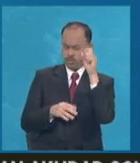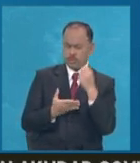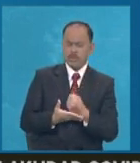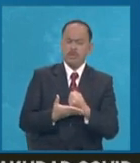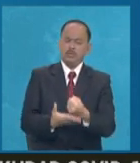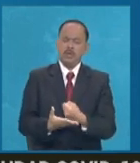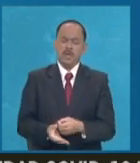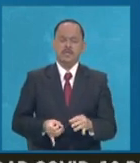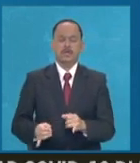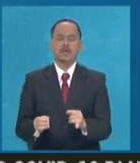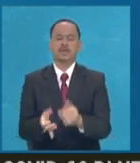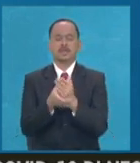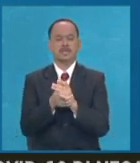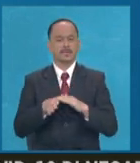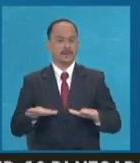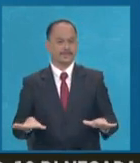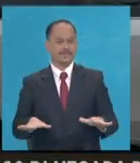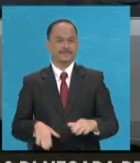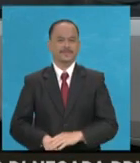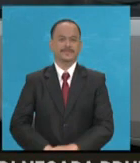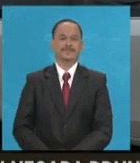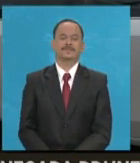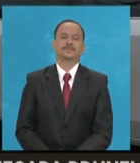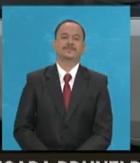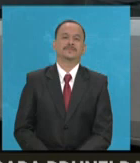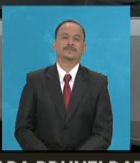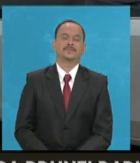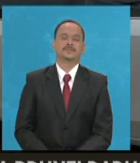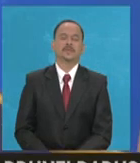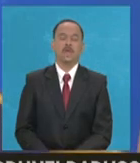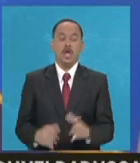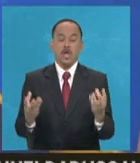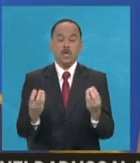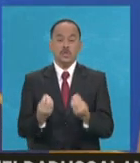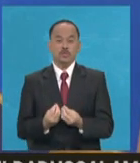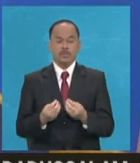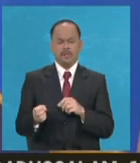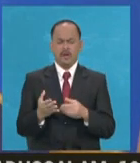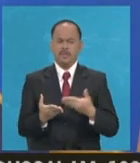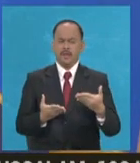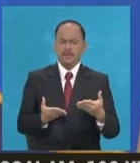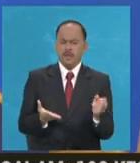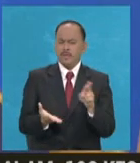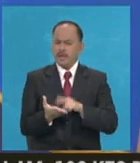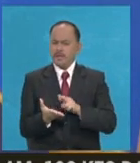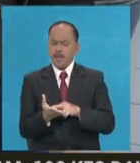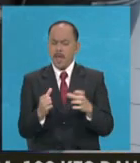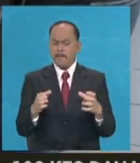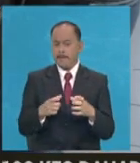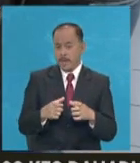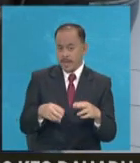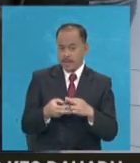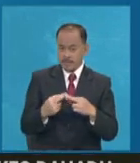menjadikan Jalan Raya di negara ini selamat mengenai jumlah pengendalian benda berdaftar paket kecil dan